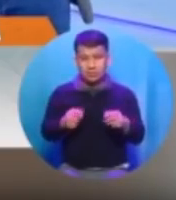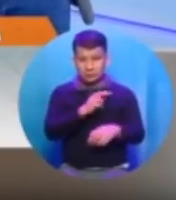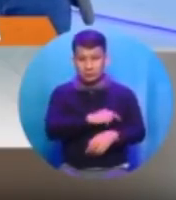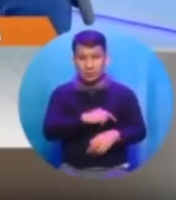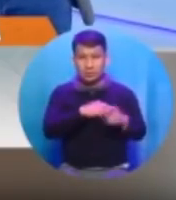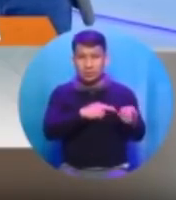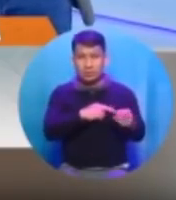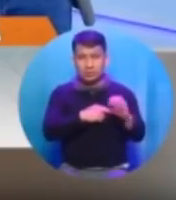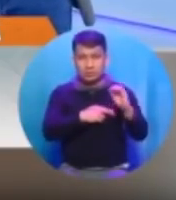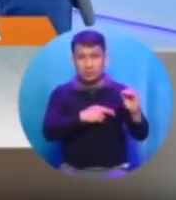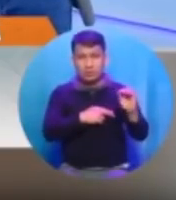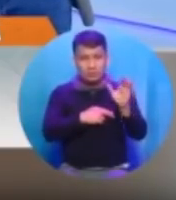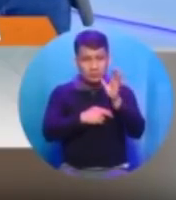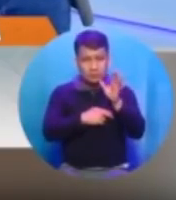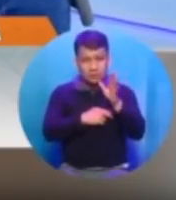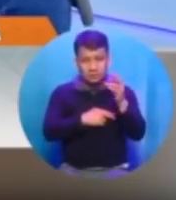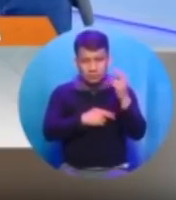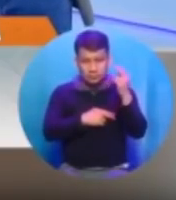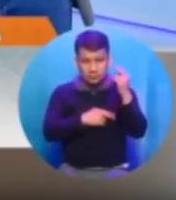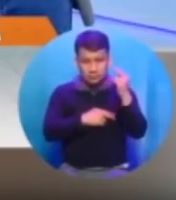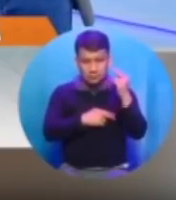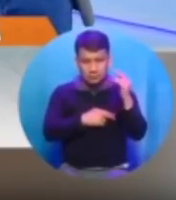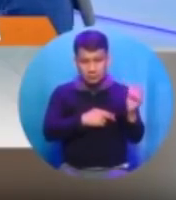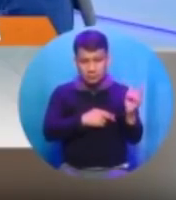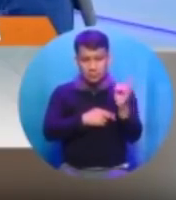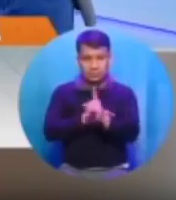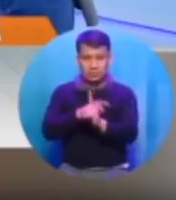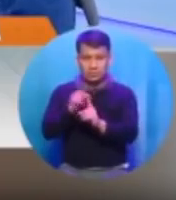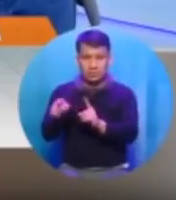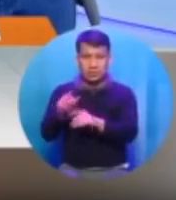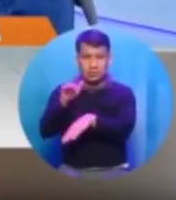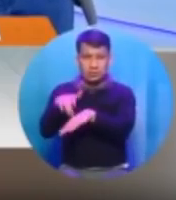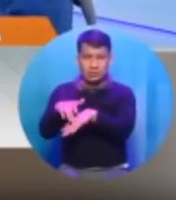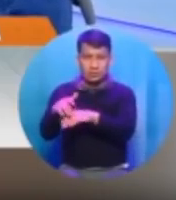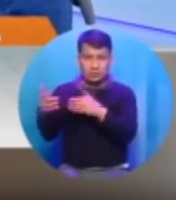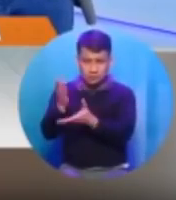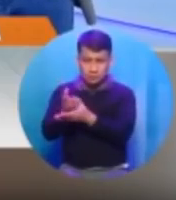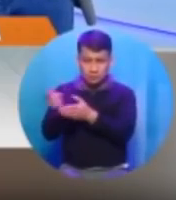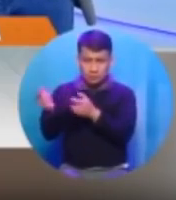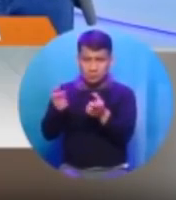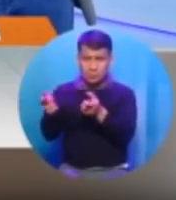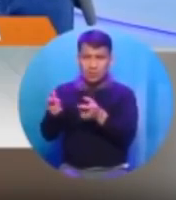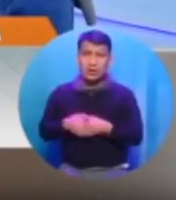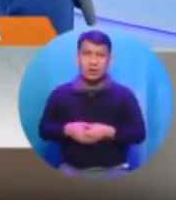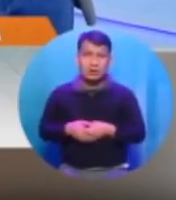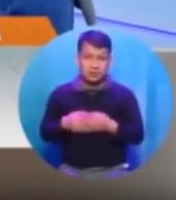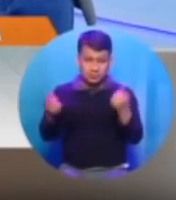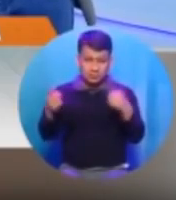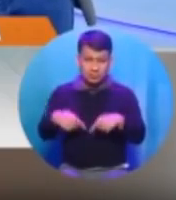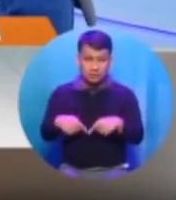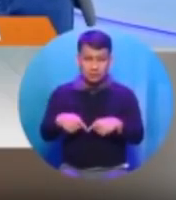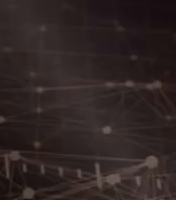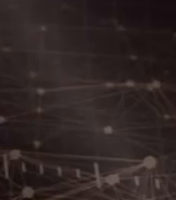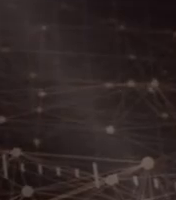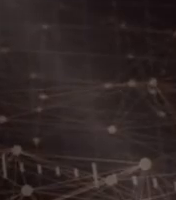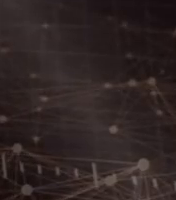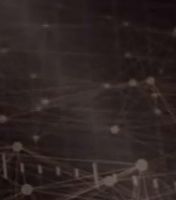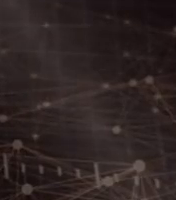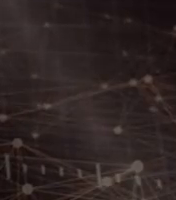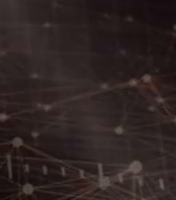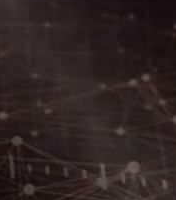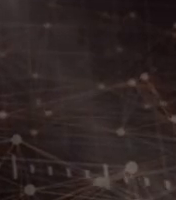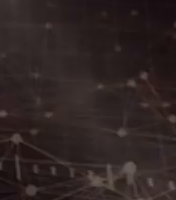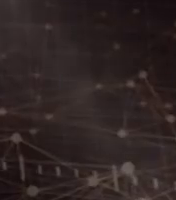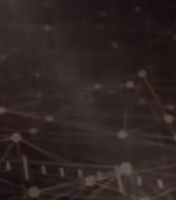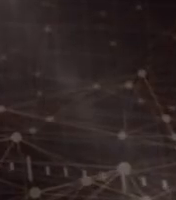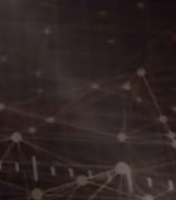natural, siya ay may-ari ng bahay, itong si Biyanan, makikialam at awatin sila. Opo. Ganun po nangyari. So pag-awat, hinampas niya